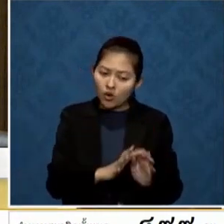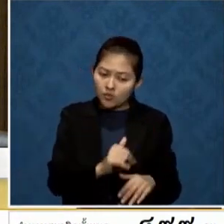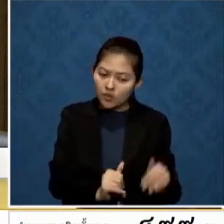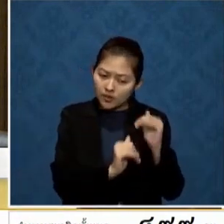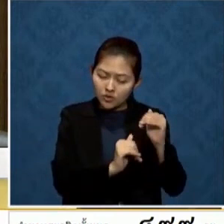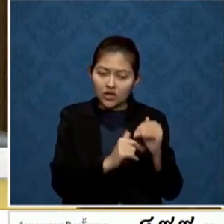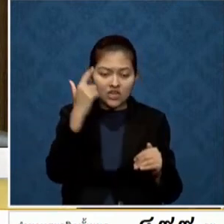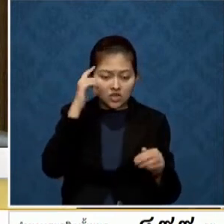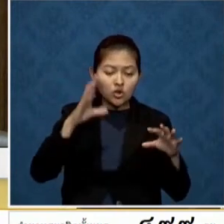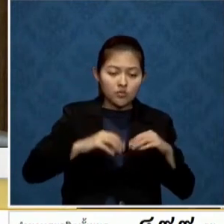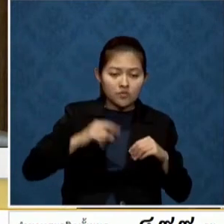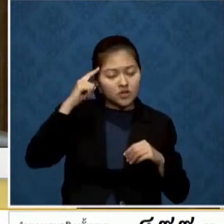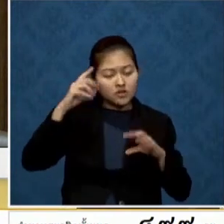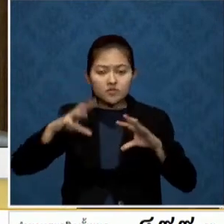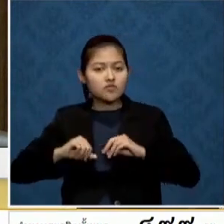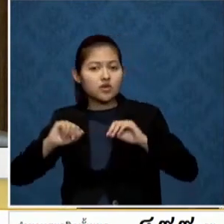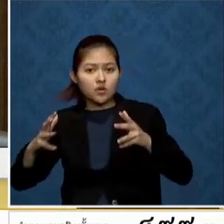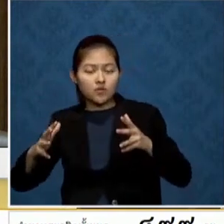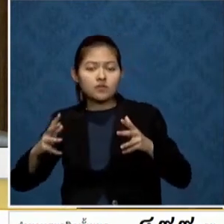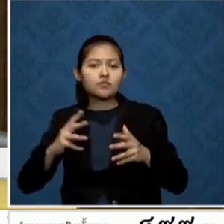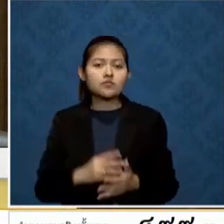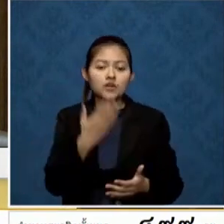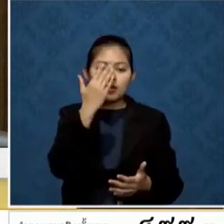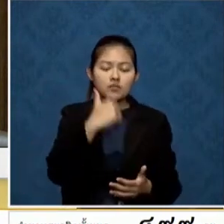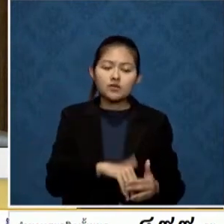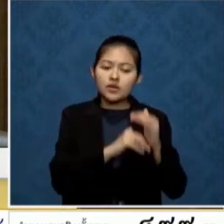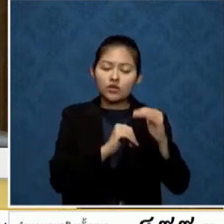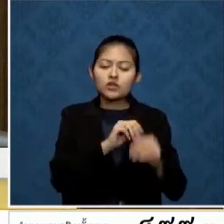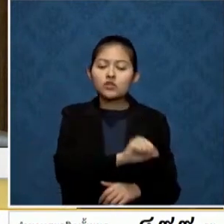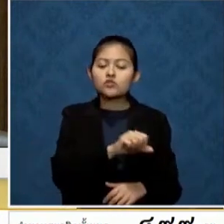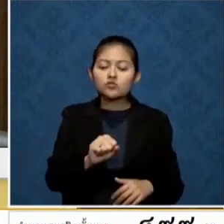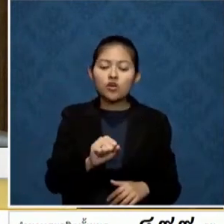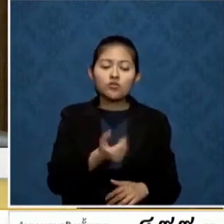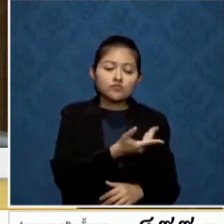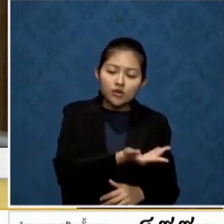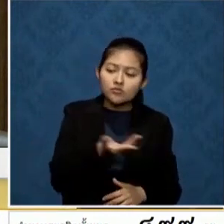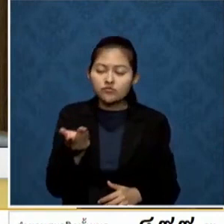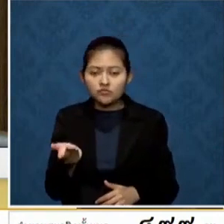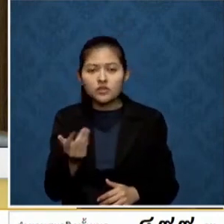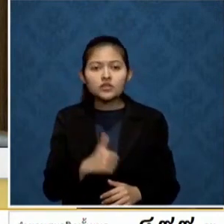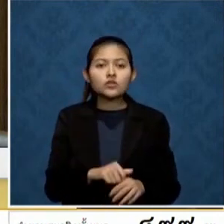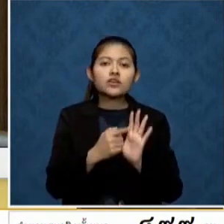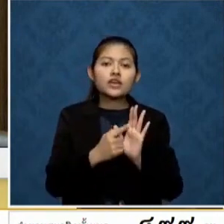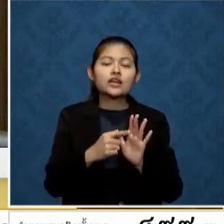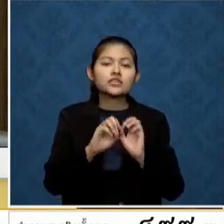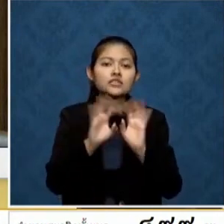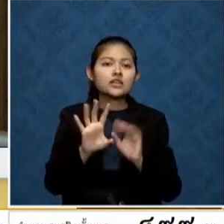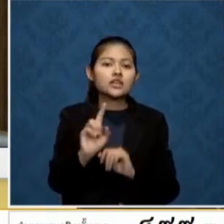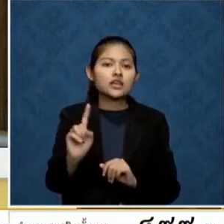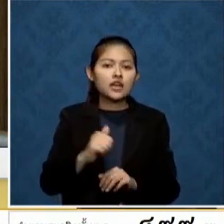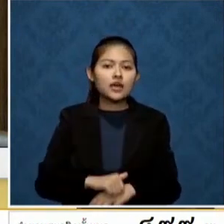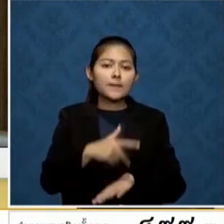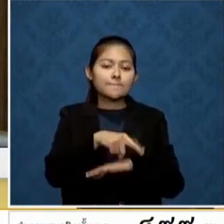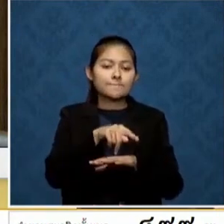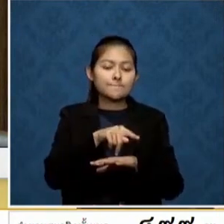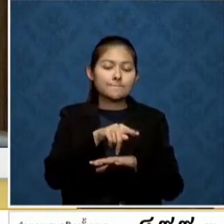ไม่ว่าจะเห็นด้วยหรือไม่ก็ตามกับเจตนาเนี่ยถูกออกแบบไว้เพื่อให้เป็นสสจากซีกใดซีกหนึ่งตัวอย่างที่ชัดเจนที่สุดก็น่าจะเป็นในส่วนของประธาน